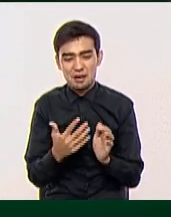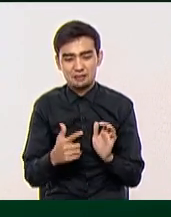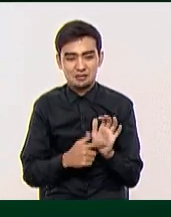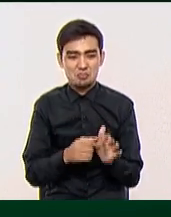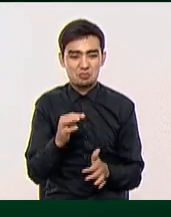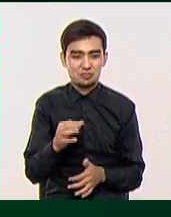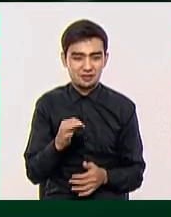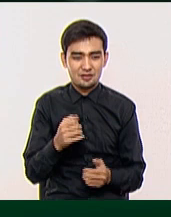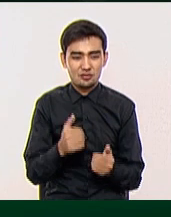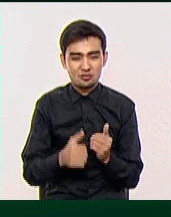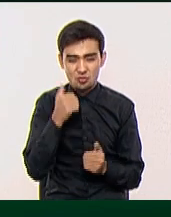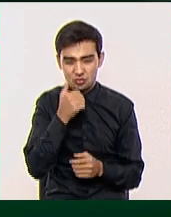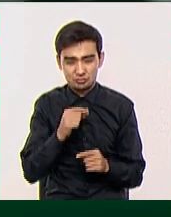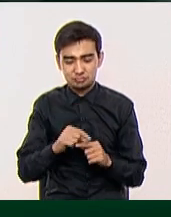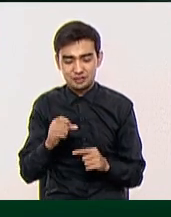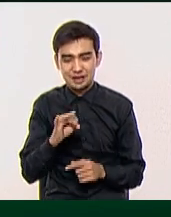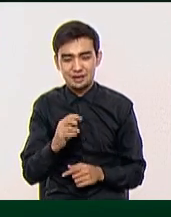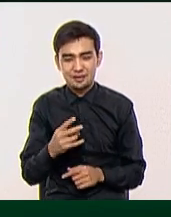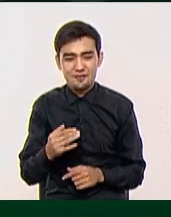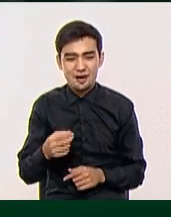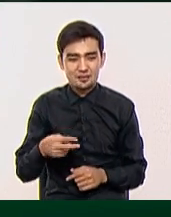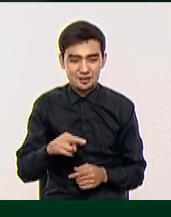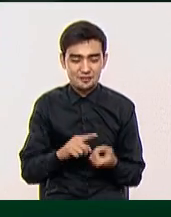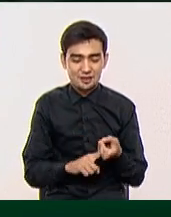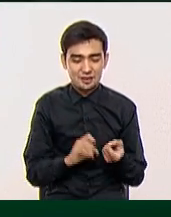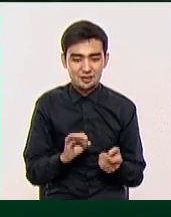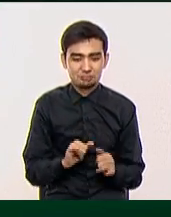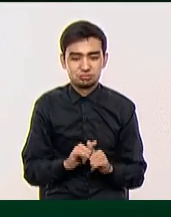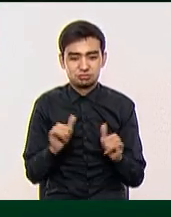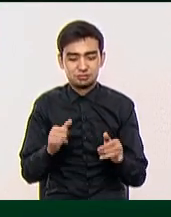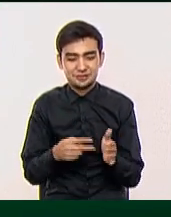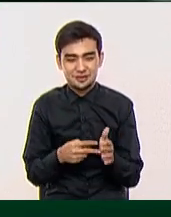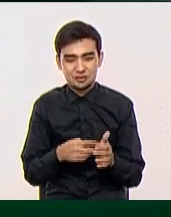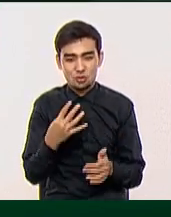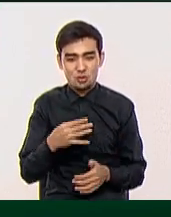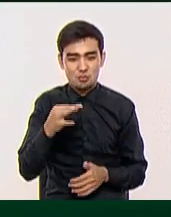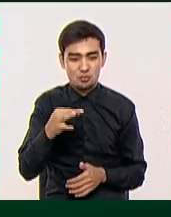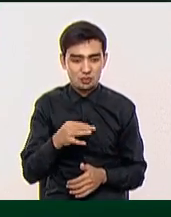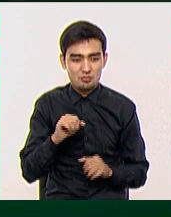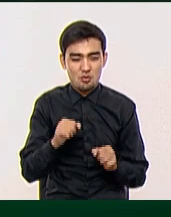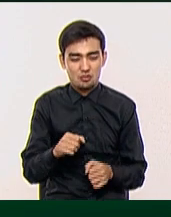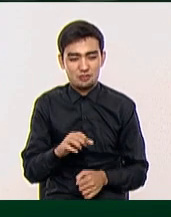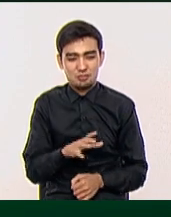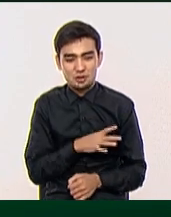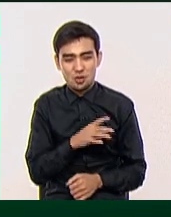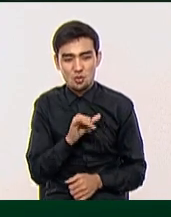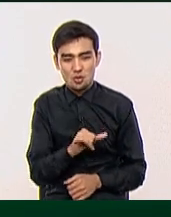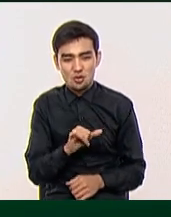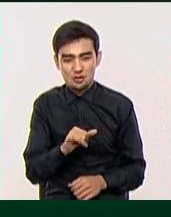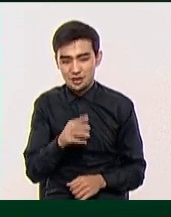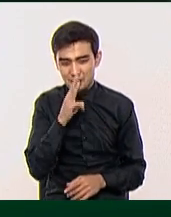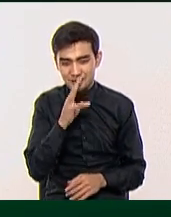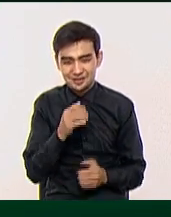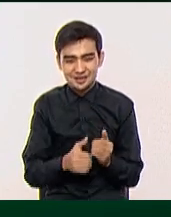Такое происходит ежегодно из-за инфляции. Наибольший рост, как и ожидалось, на 40% может быть у минимальной